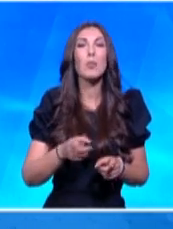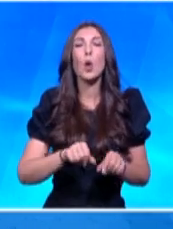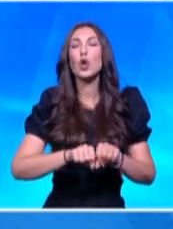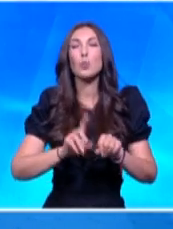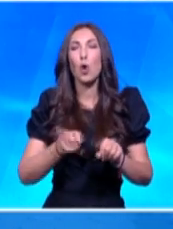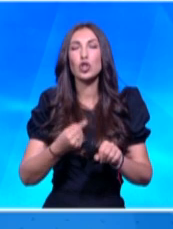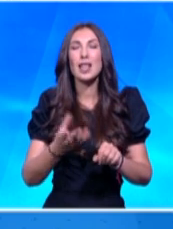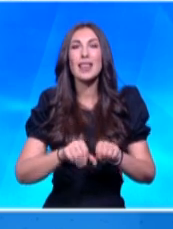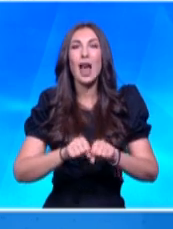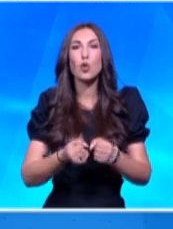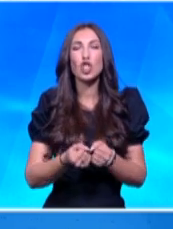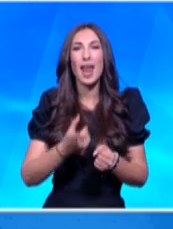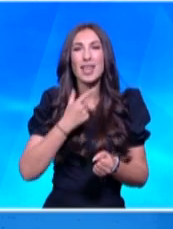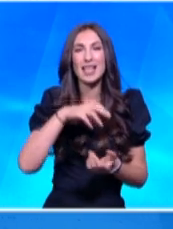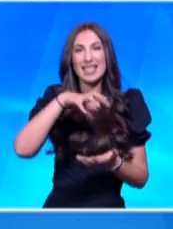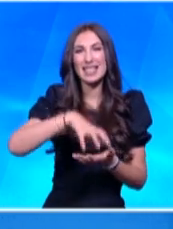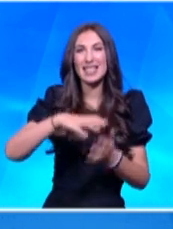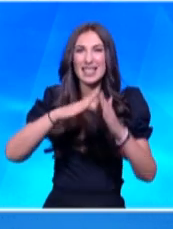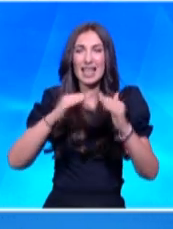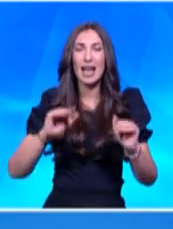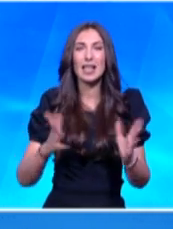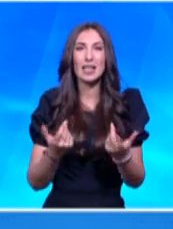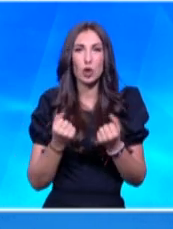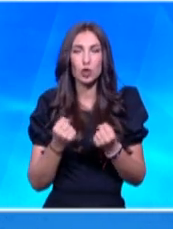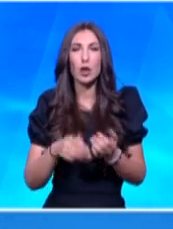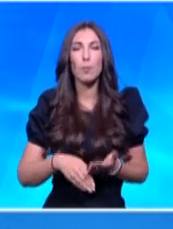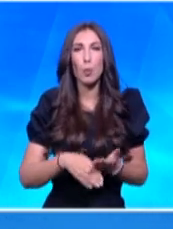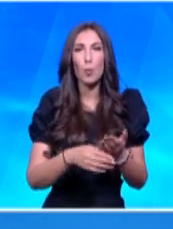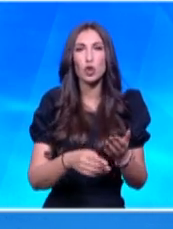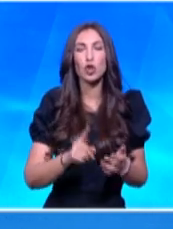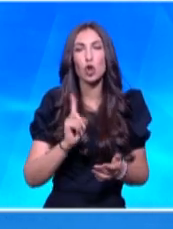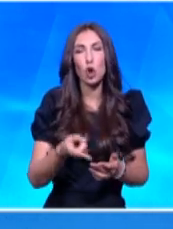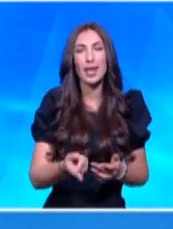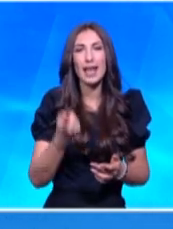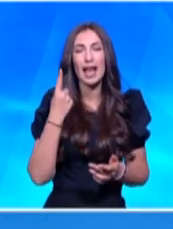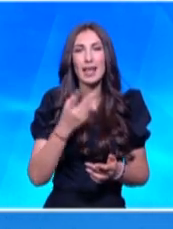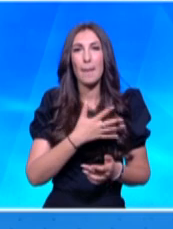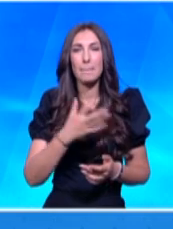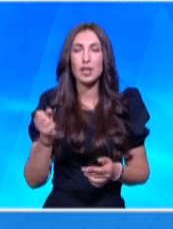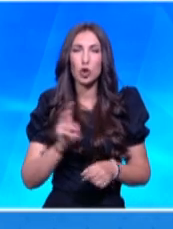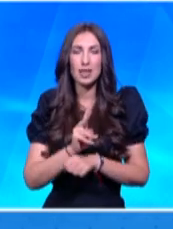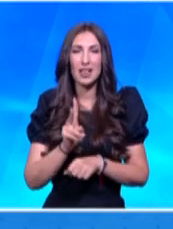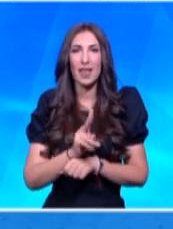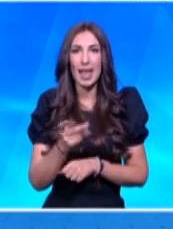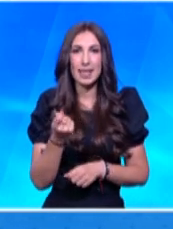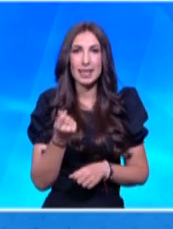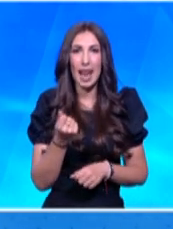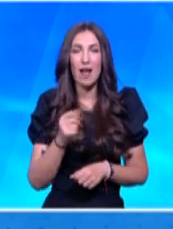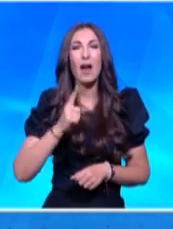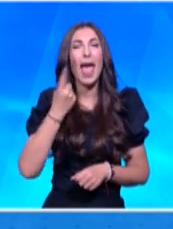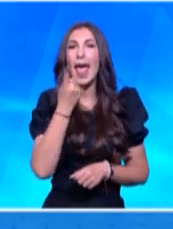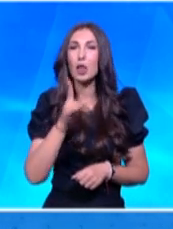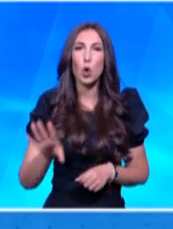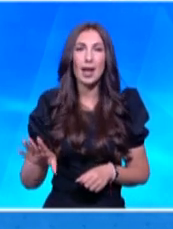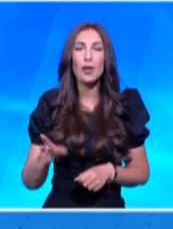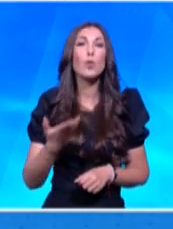на сградите там, където живеят хората. Помощта е до 1512 лева еднократно